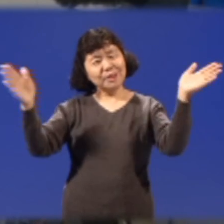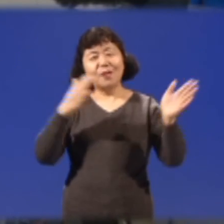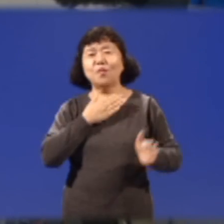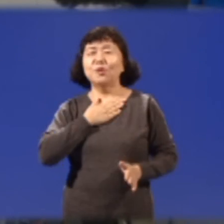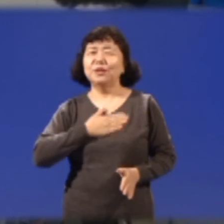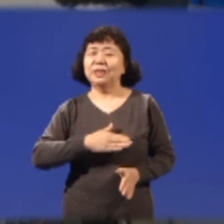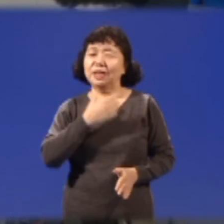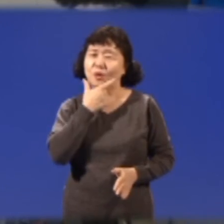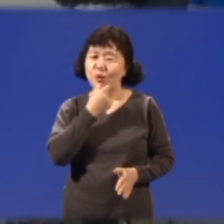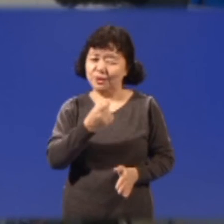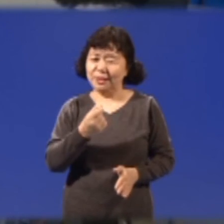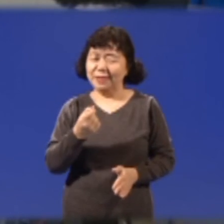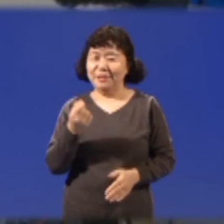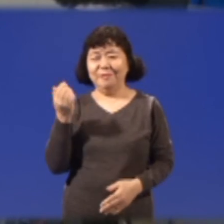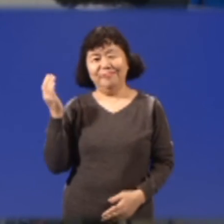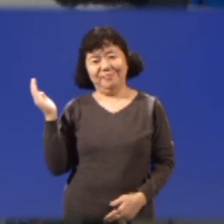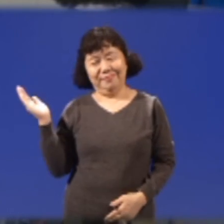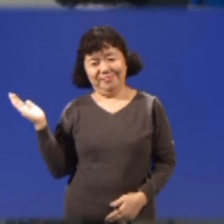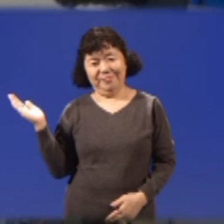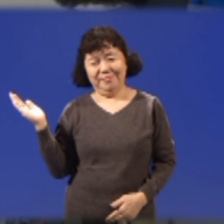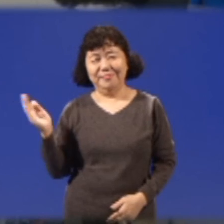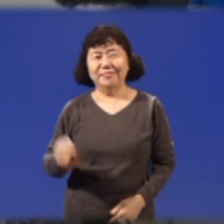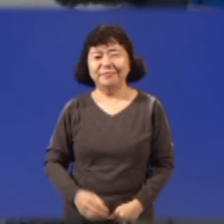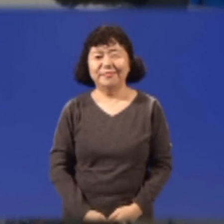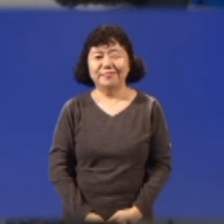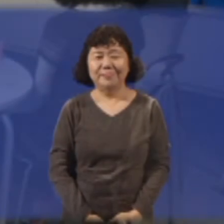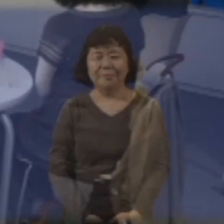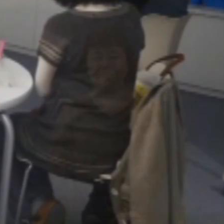話していました。